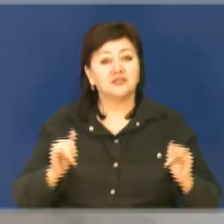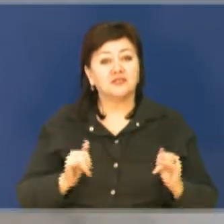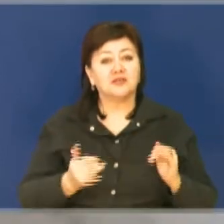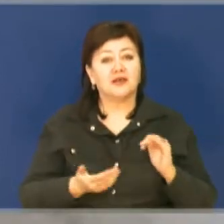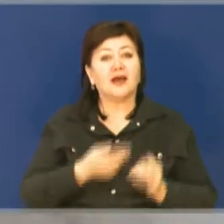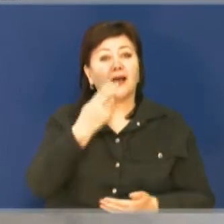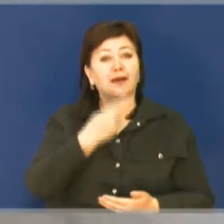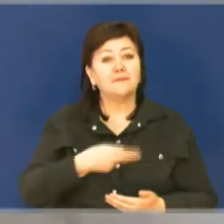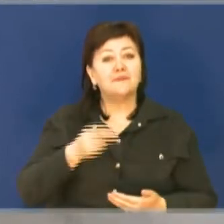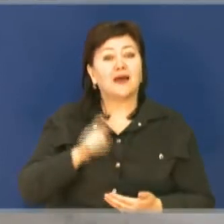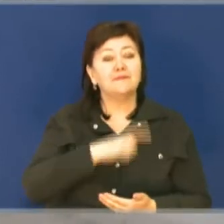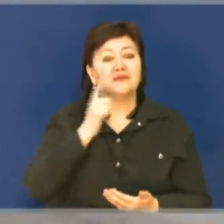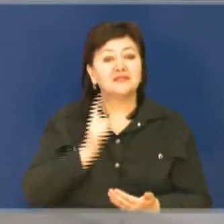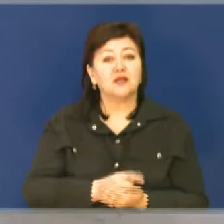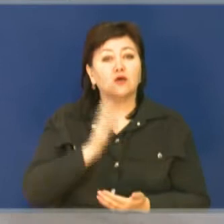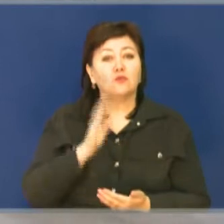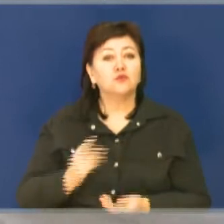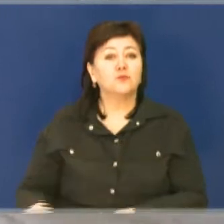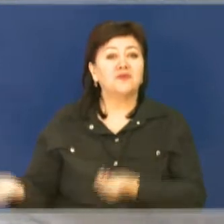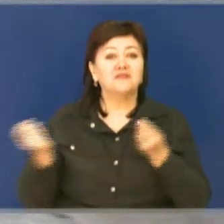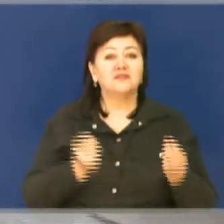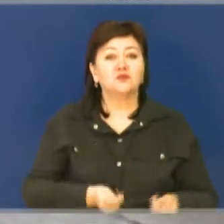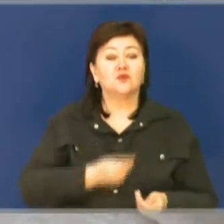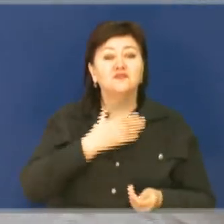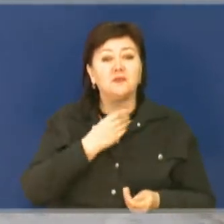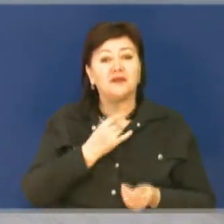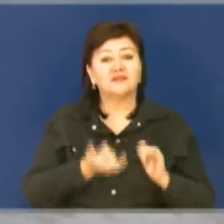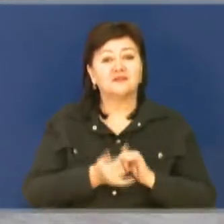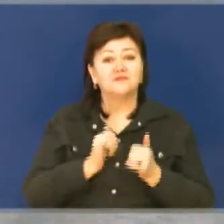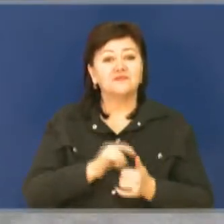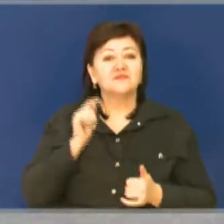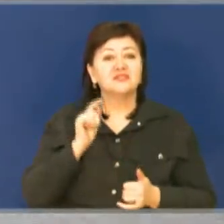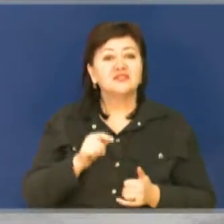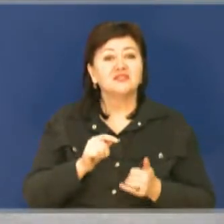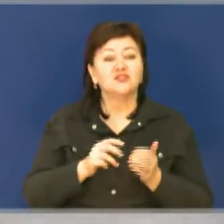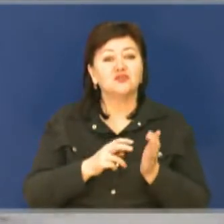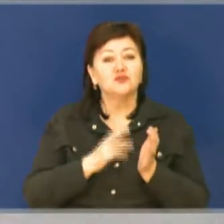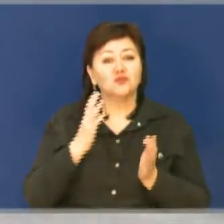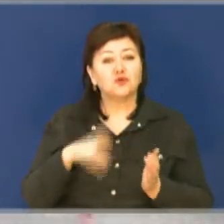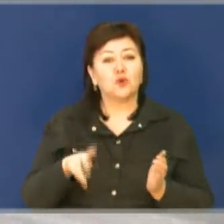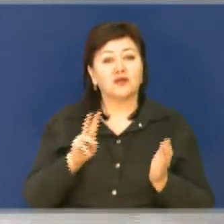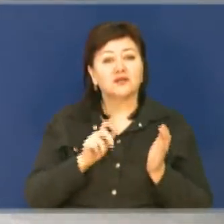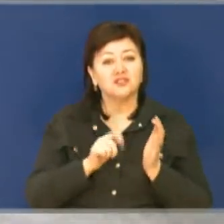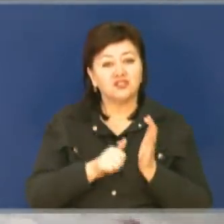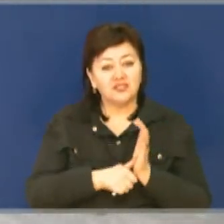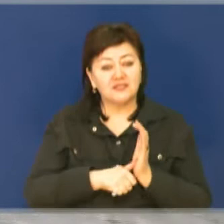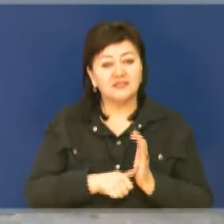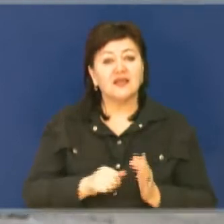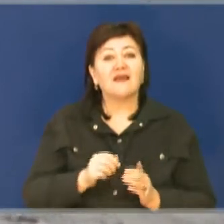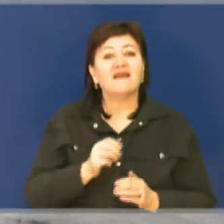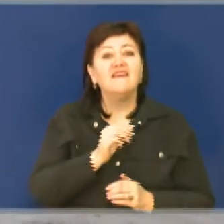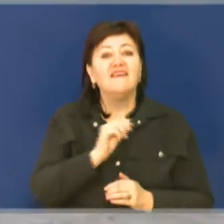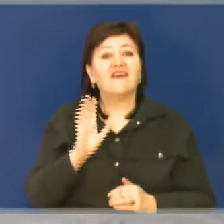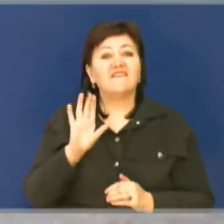будут доставлены 760 желтых евроконтейнеров, 1046 синих и столько же желтых решетчатых